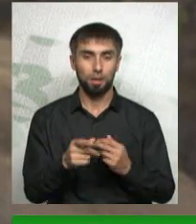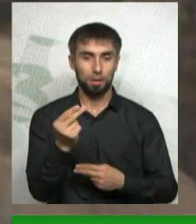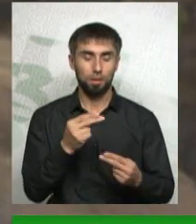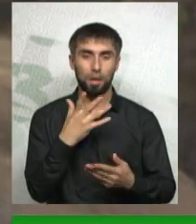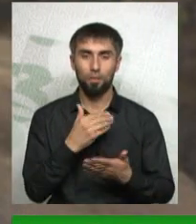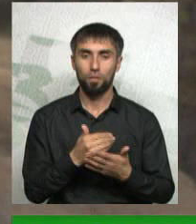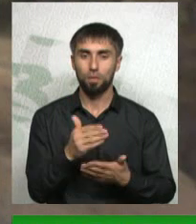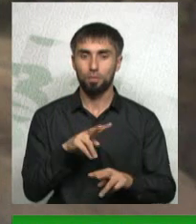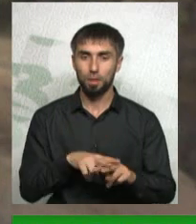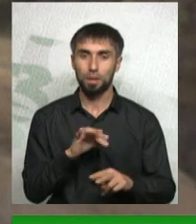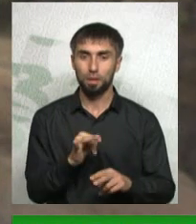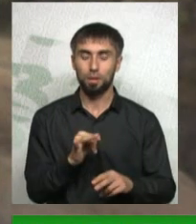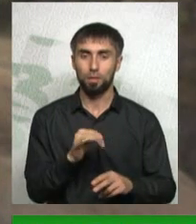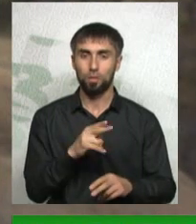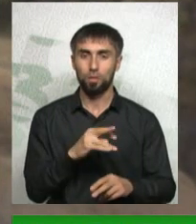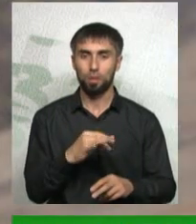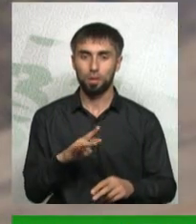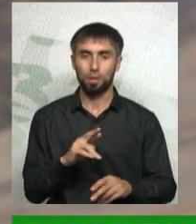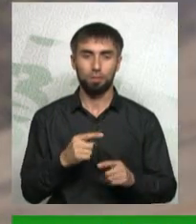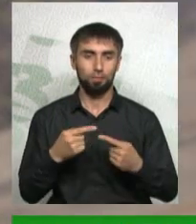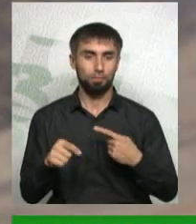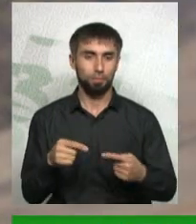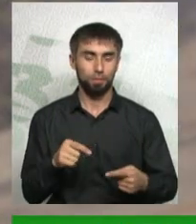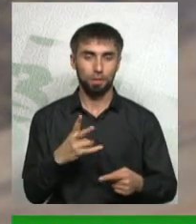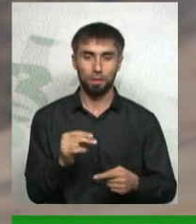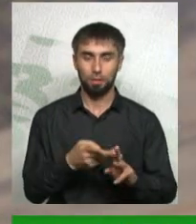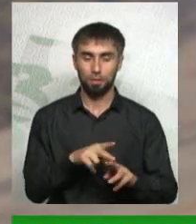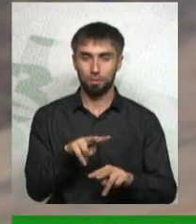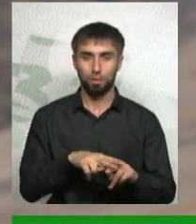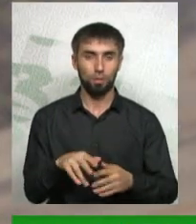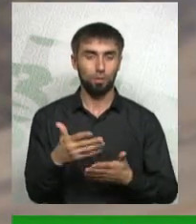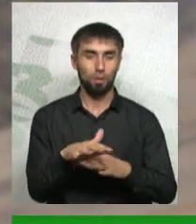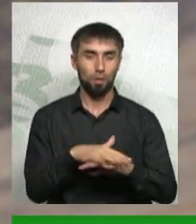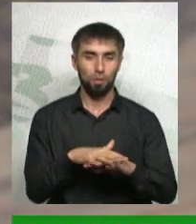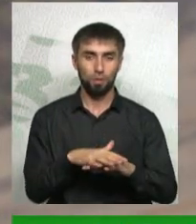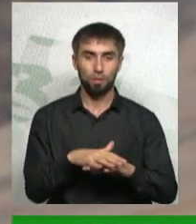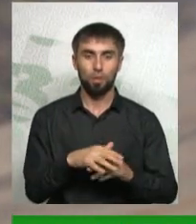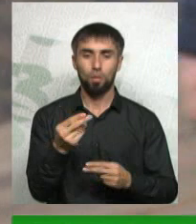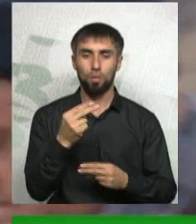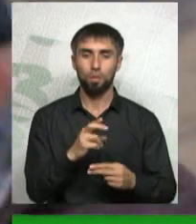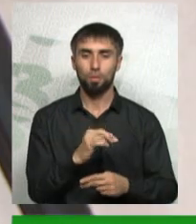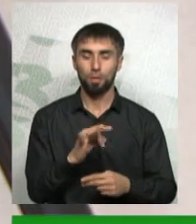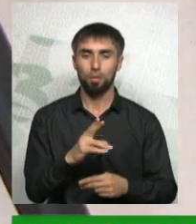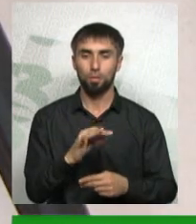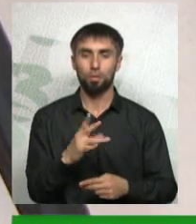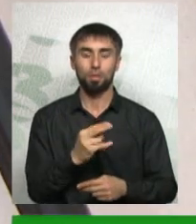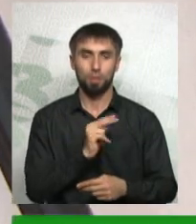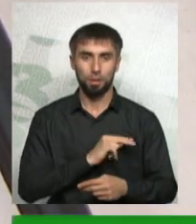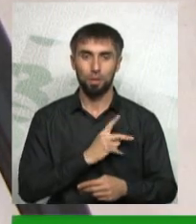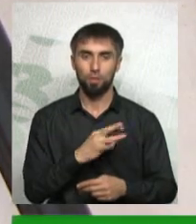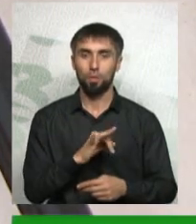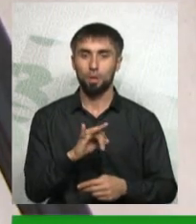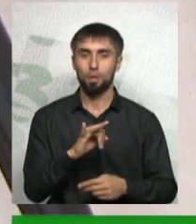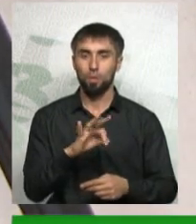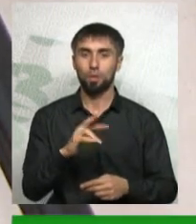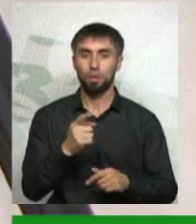своя локация, а значит и композиции отличаются. Над этюдом народному художнику Батыру Картоеву еще нужно поработать, но имя он